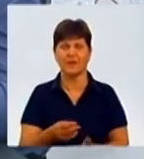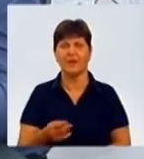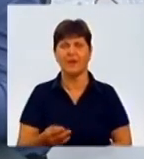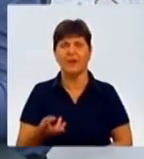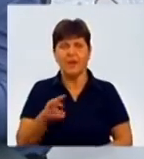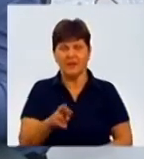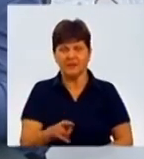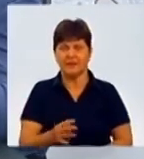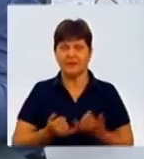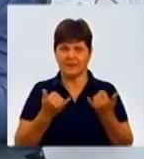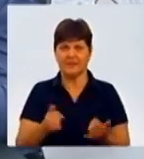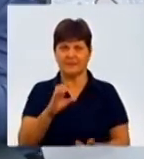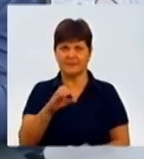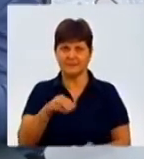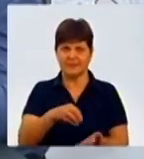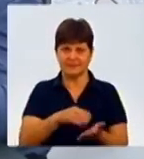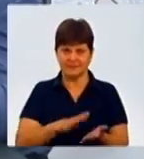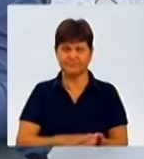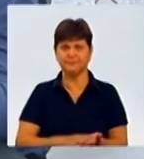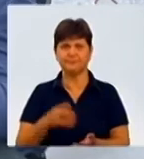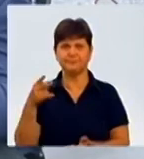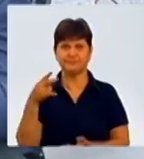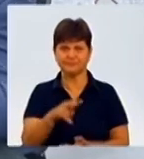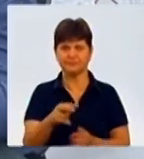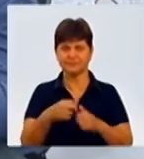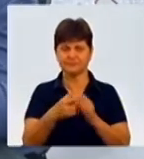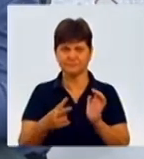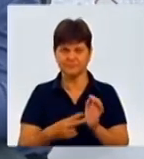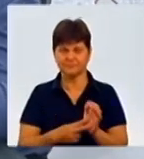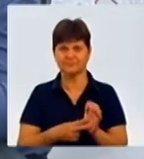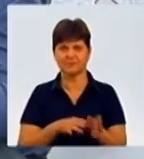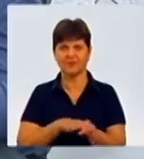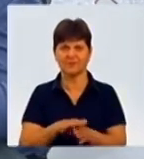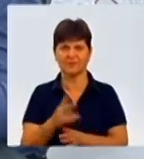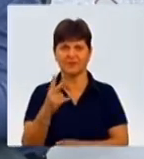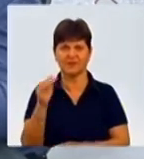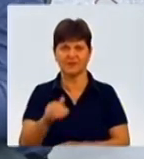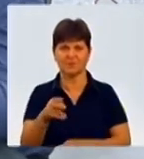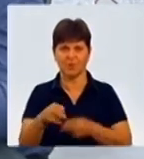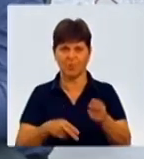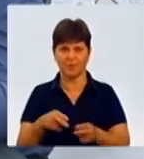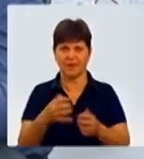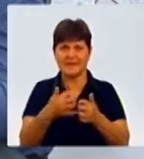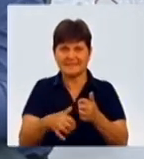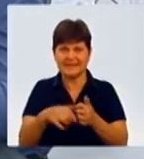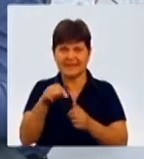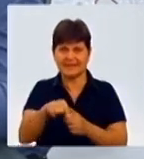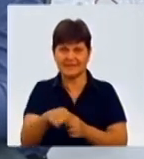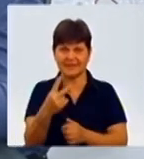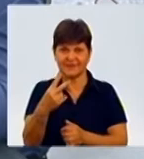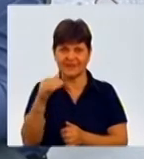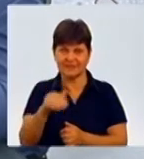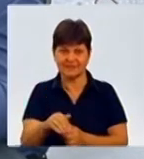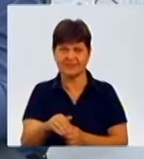рік в хірургічному відділенні за 2017 рік виконано приблизно 2000 операцій. Серед цих 2000 операцій,